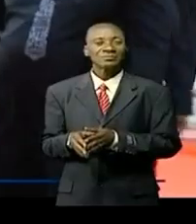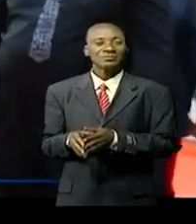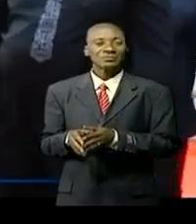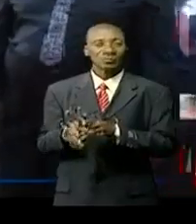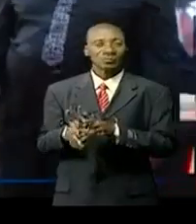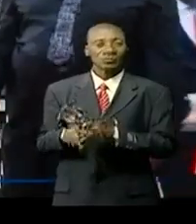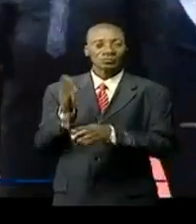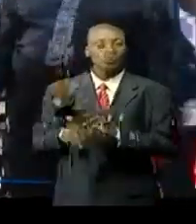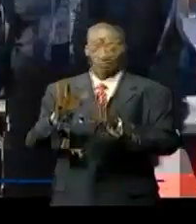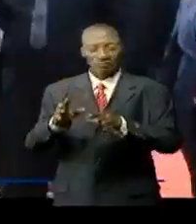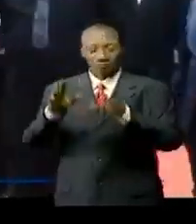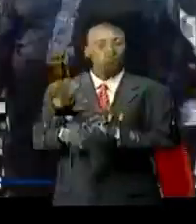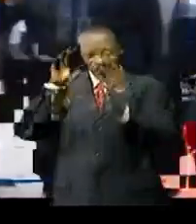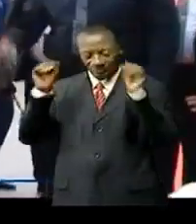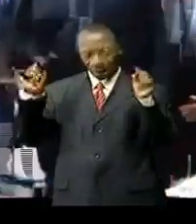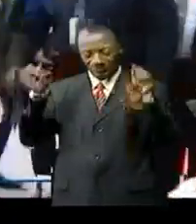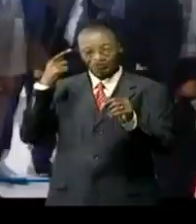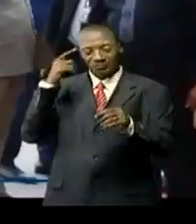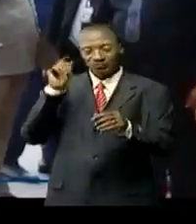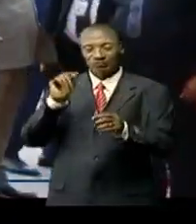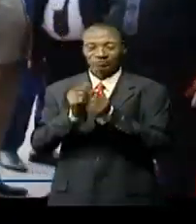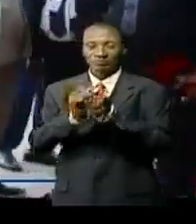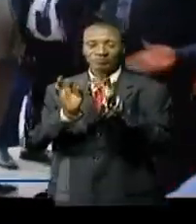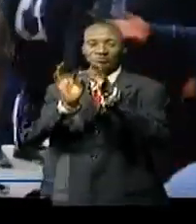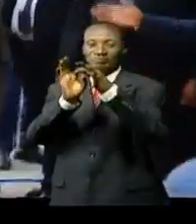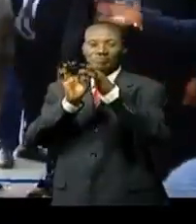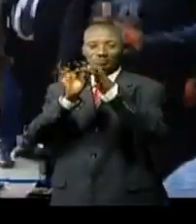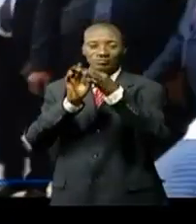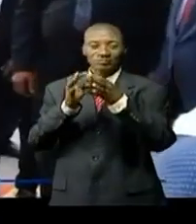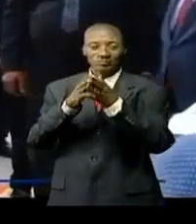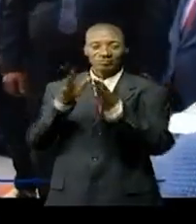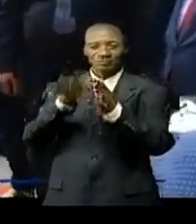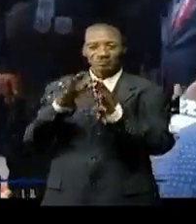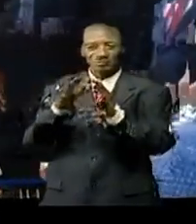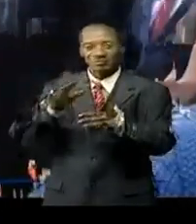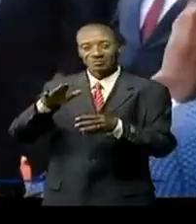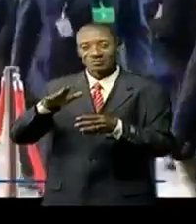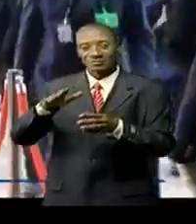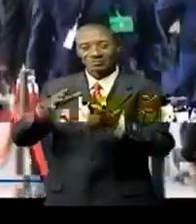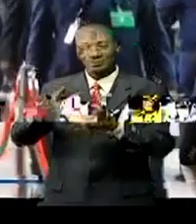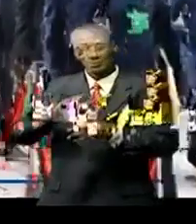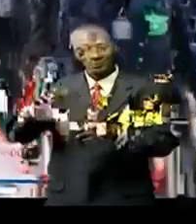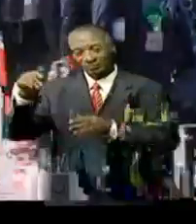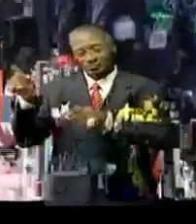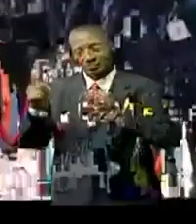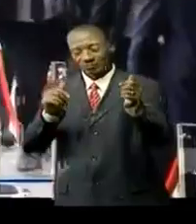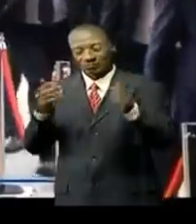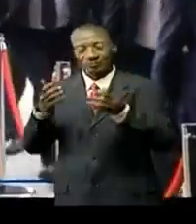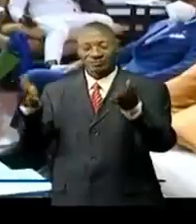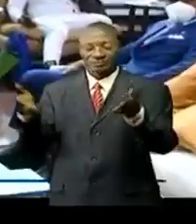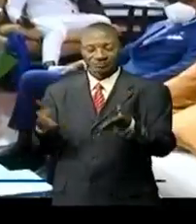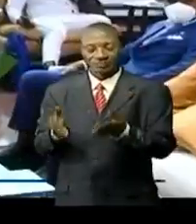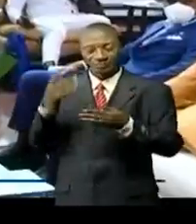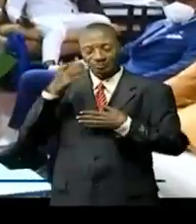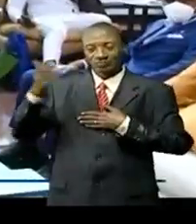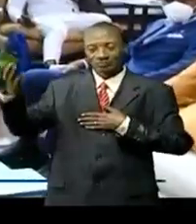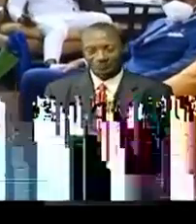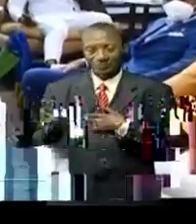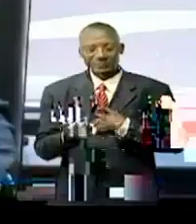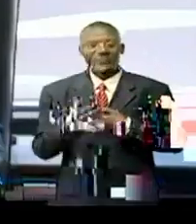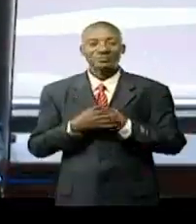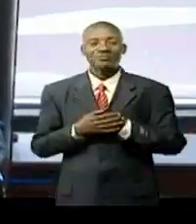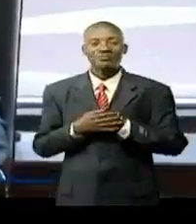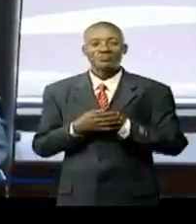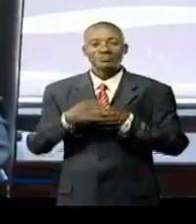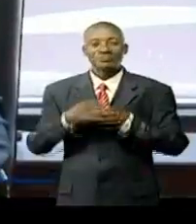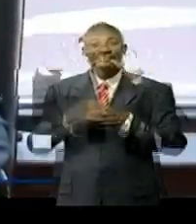chef d'État au collège diplomatique, et d'autres officiels présents à l'aéroport. Après honneur militaire, le président gambien a passé quelques